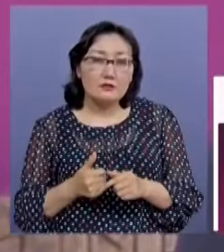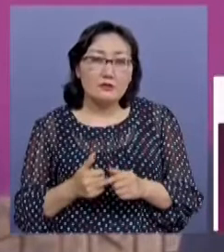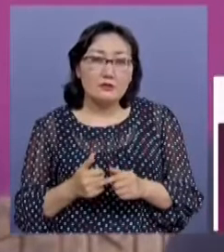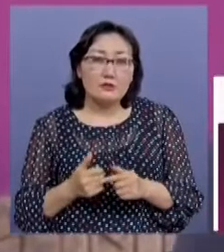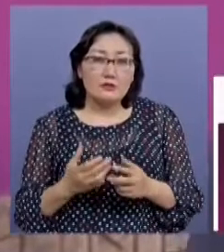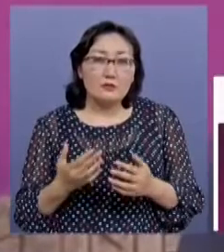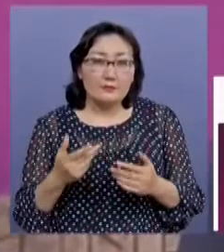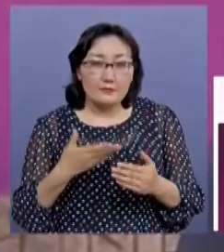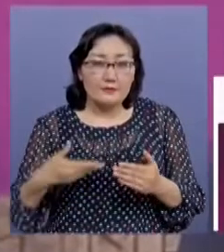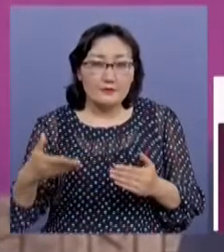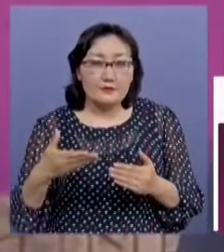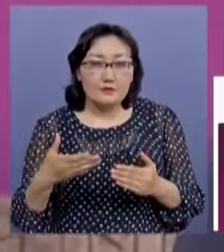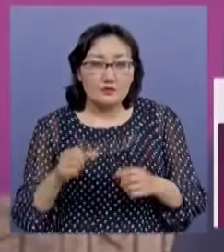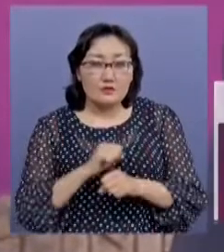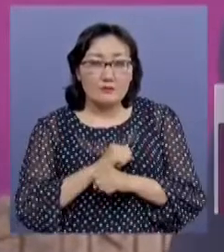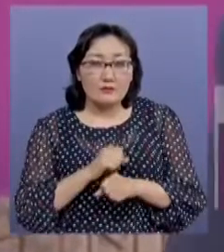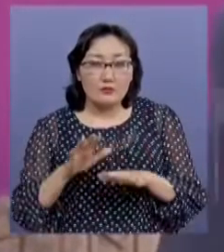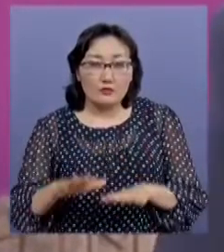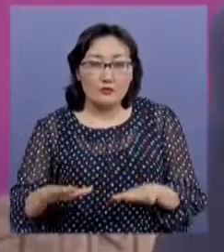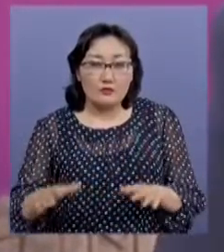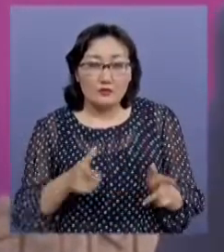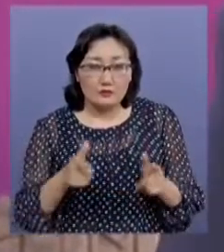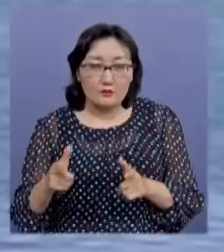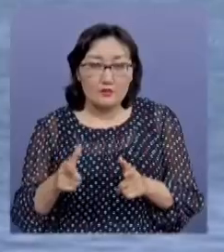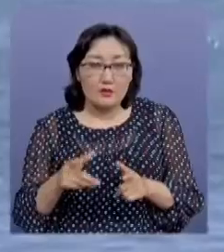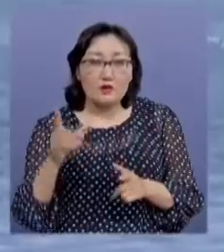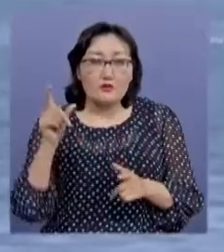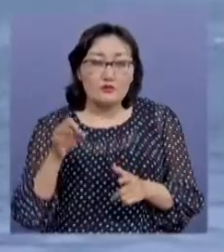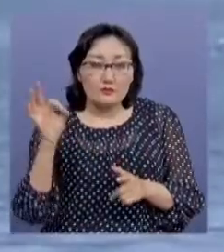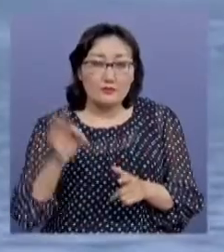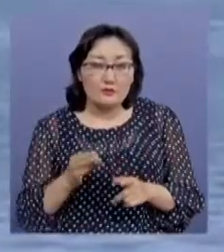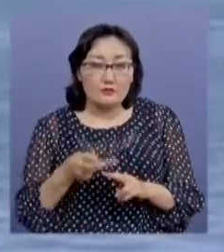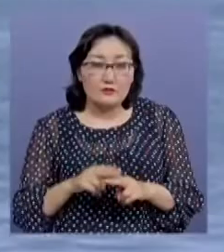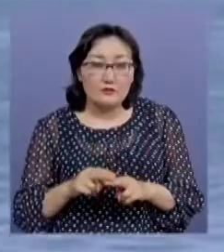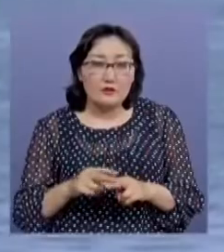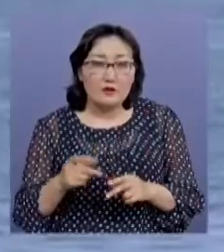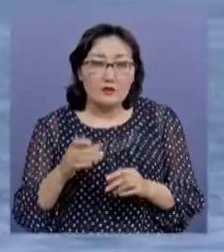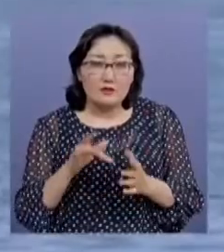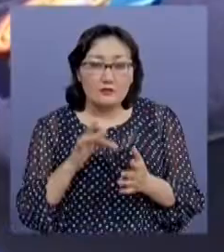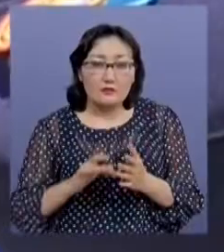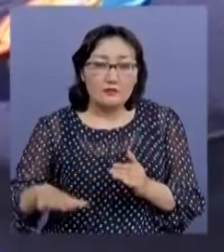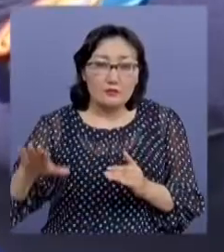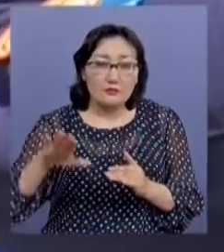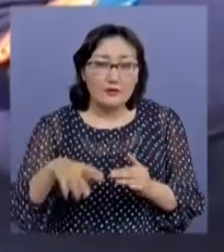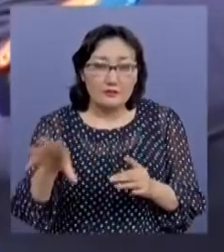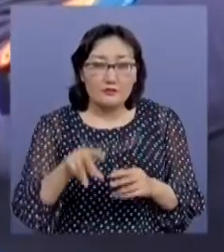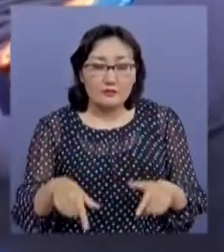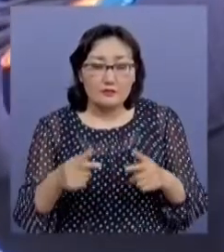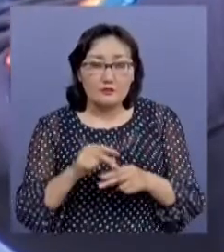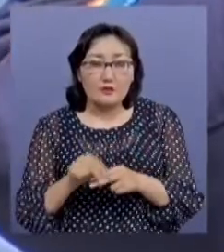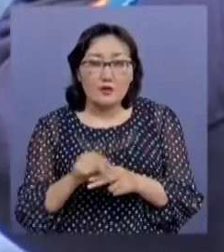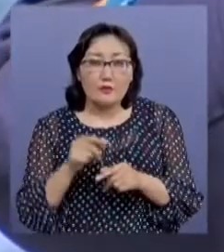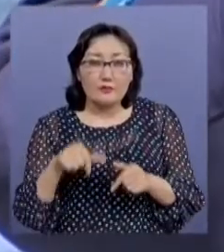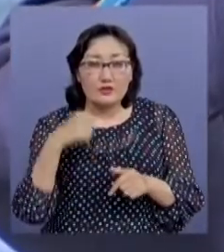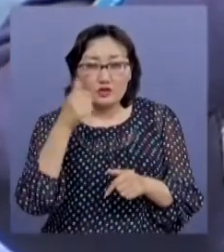бүкіл біздің демалатын орындарымыз дайындығы 100%, қаламыздың жағажайын қалпына келтірдік. Биылғы